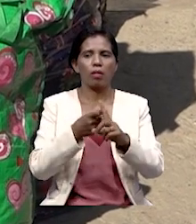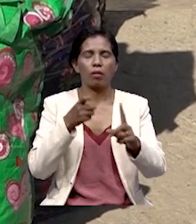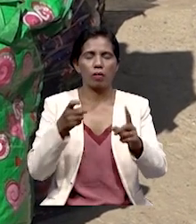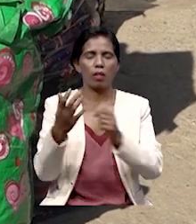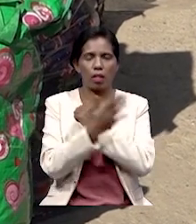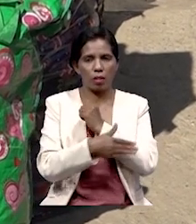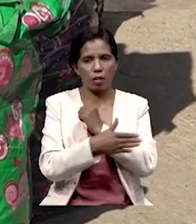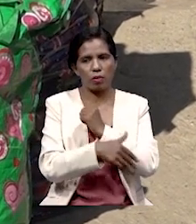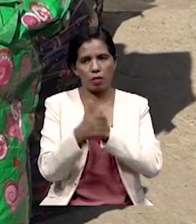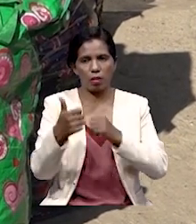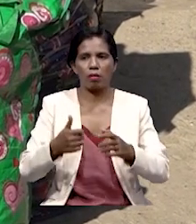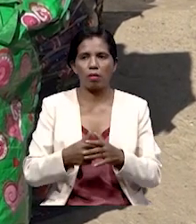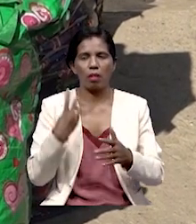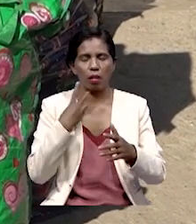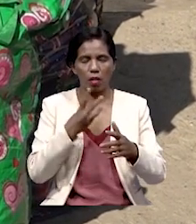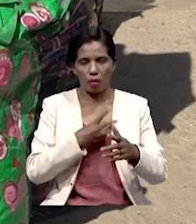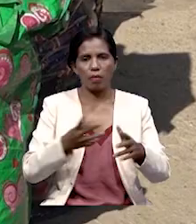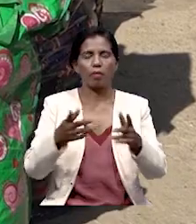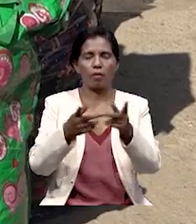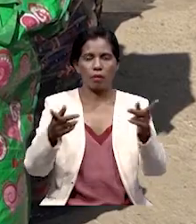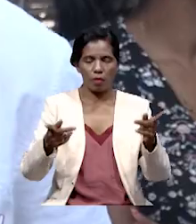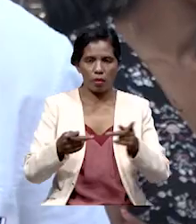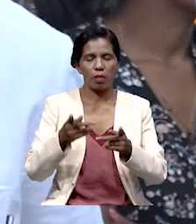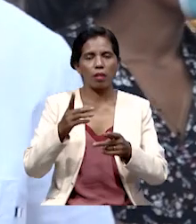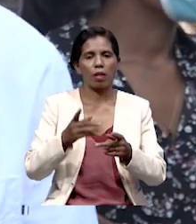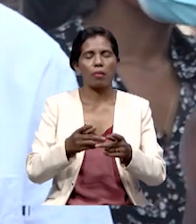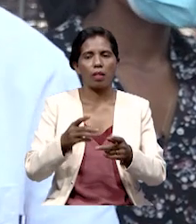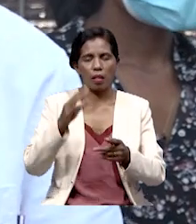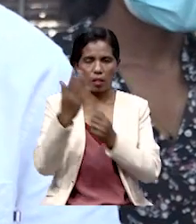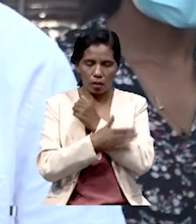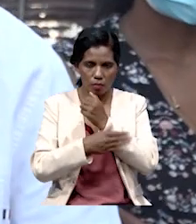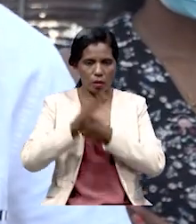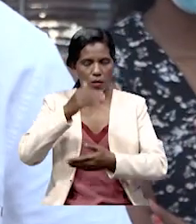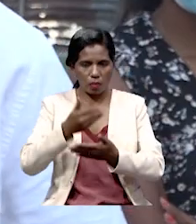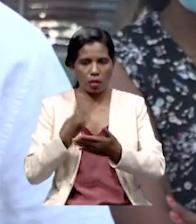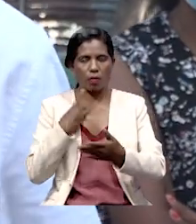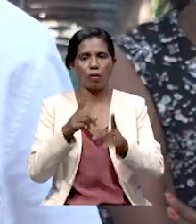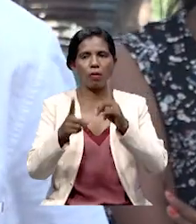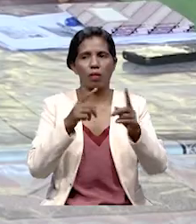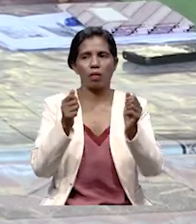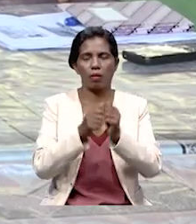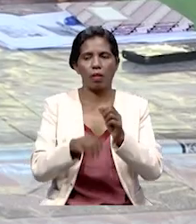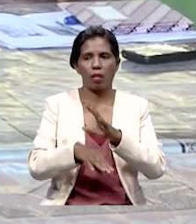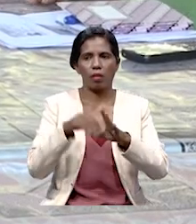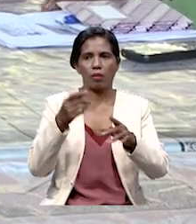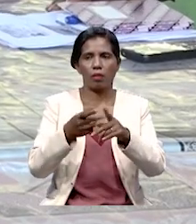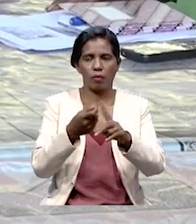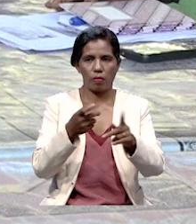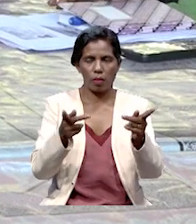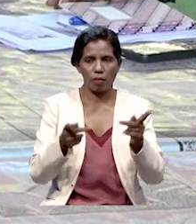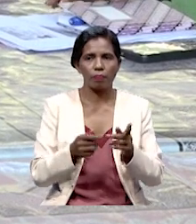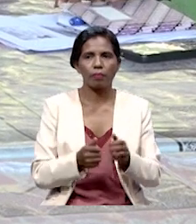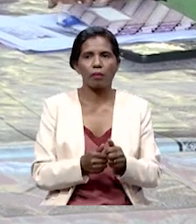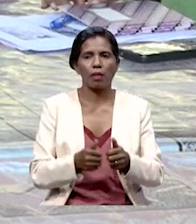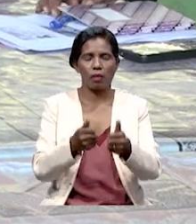estrangero. Amin raine ni uang hutu. Majuminus ita kuliah di dia gomalu para ita bel sai. Autoridade posto